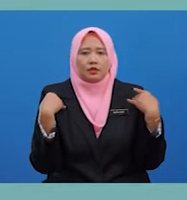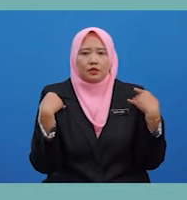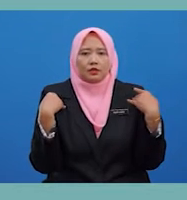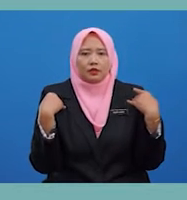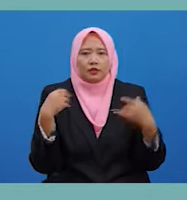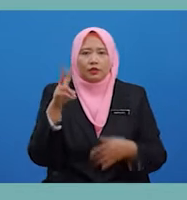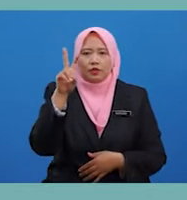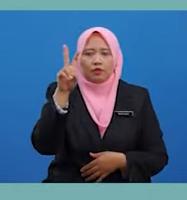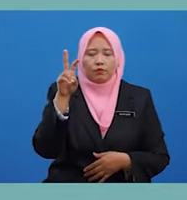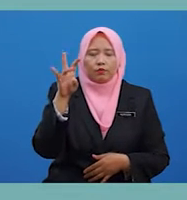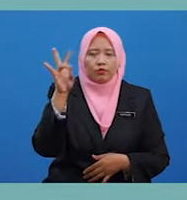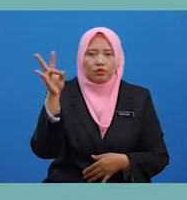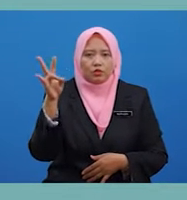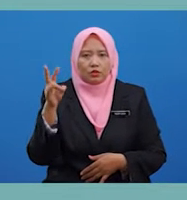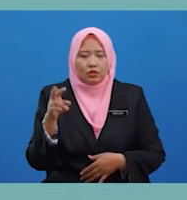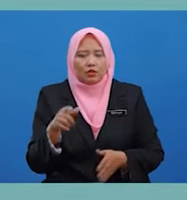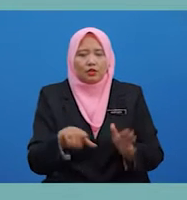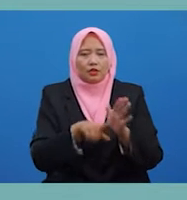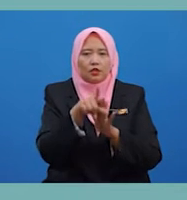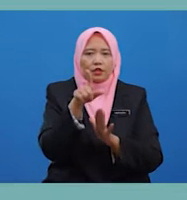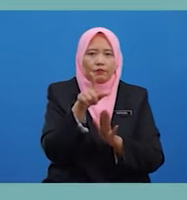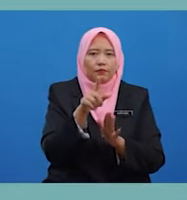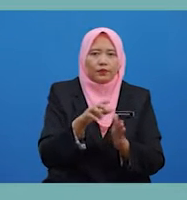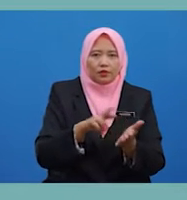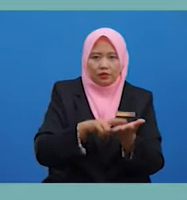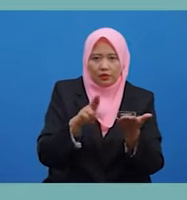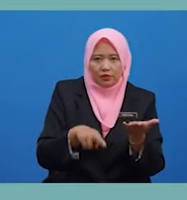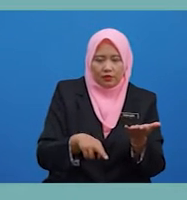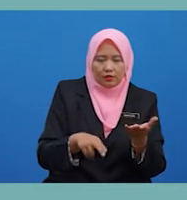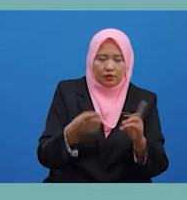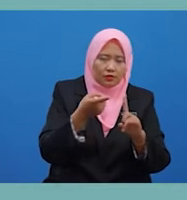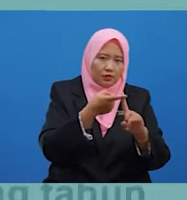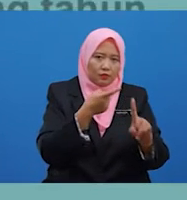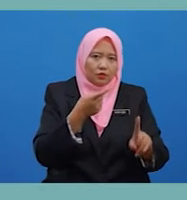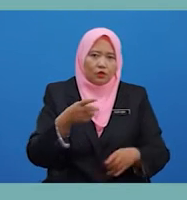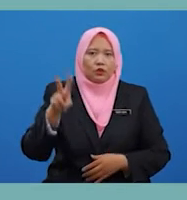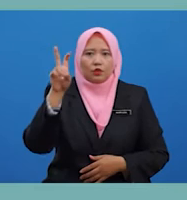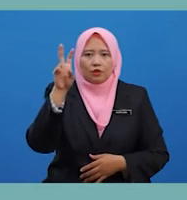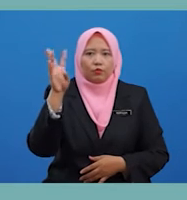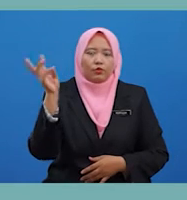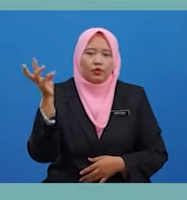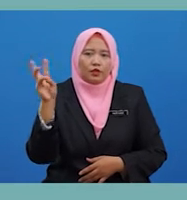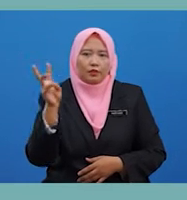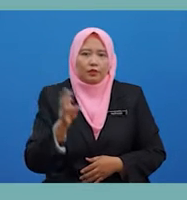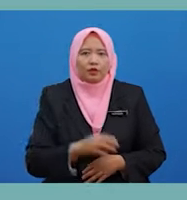rendah berbanding tahun 2016. Jumlah tahun